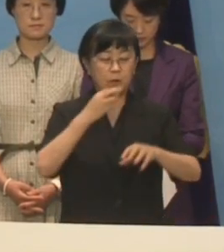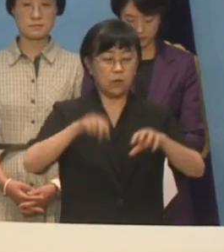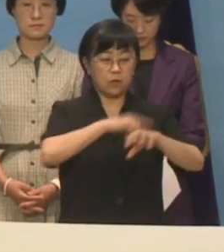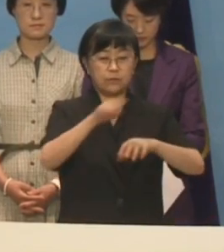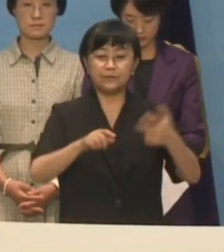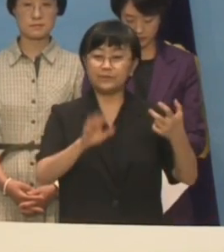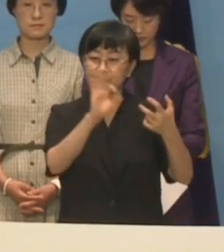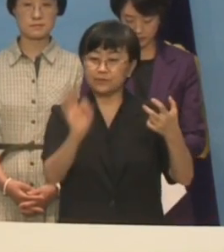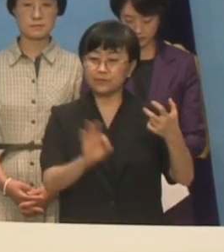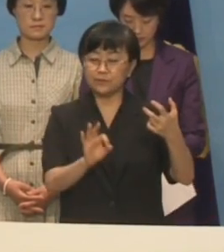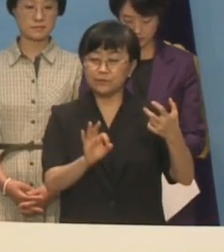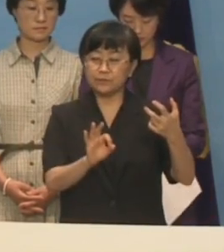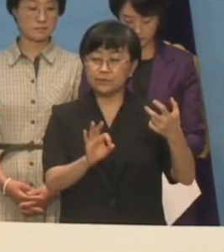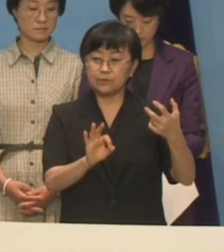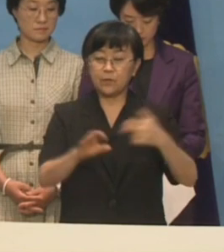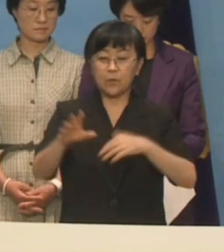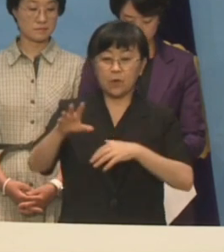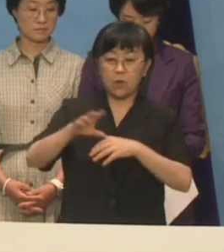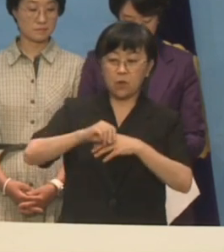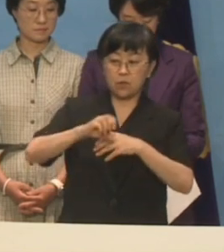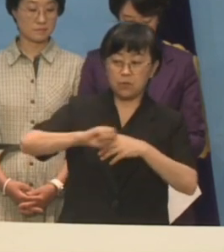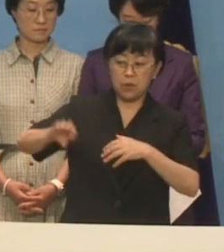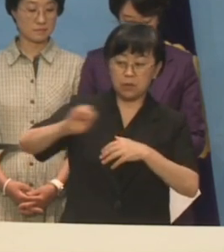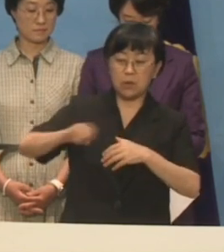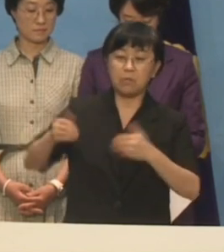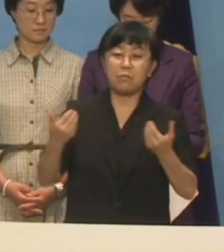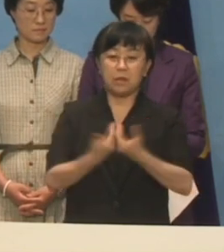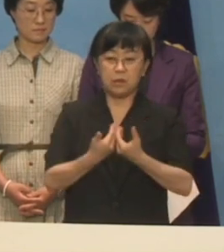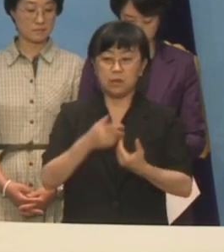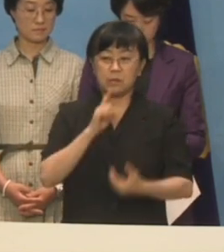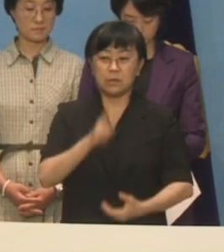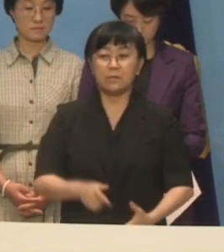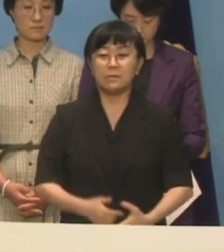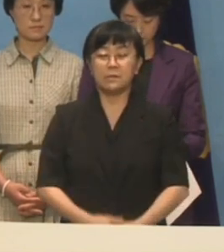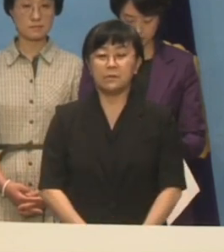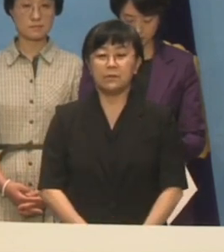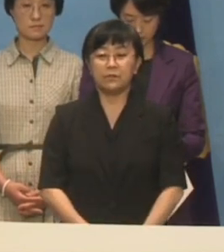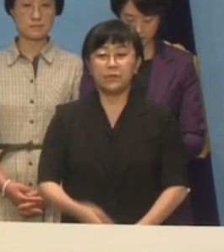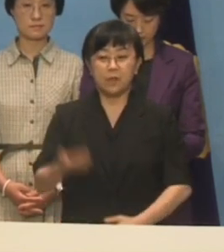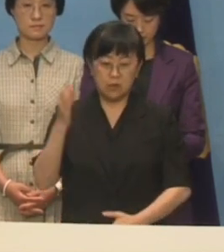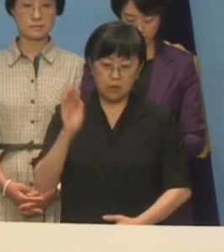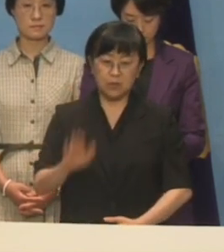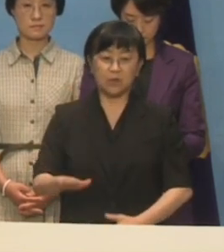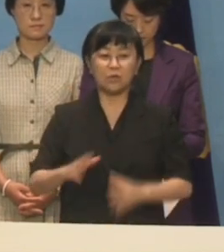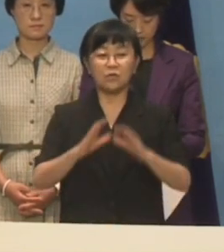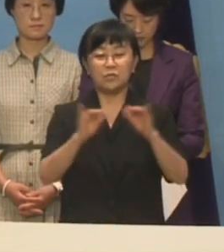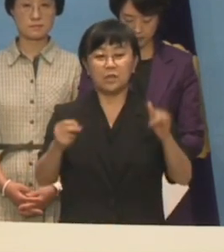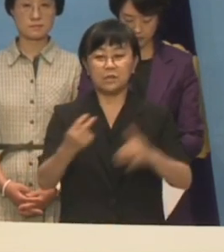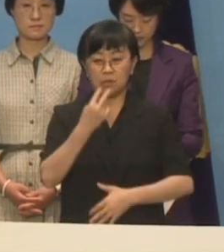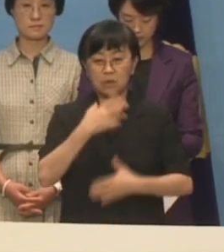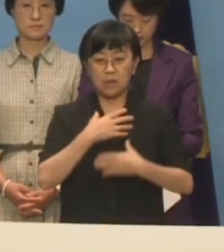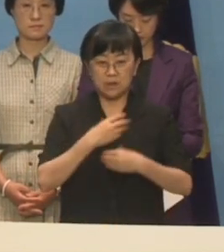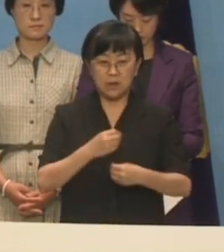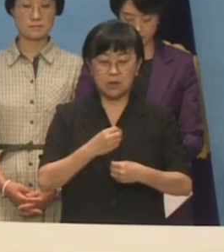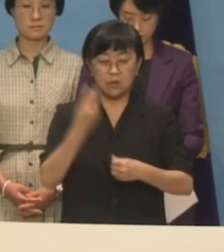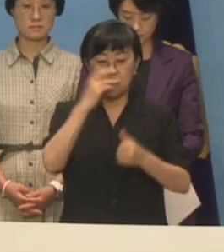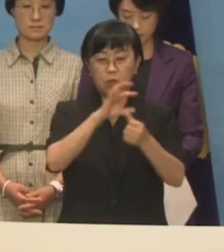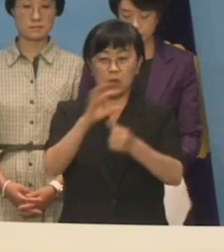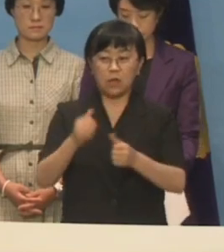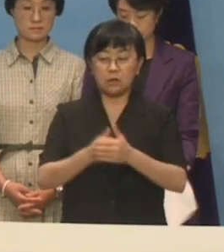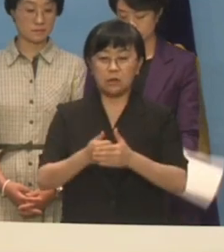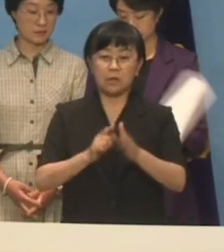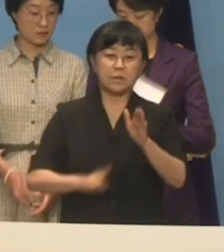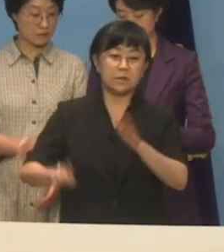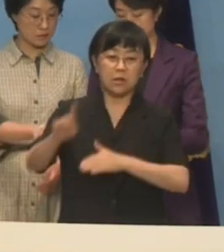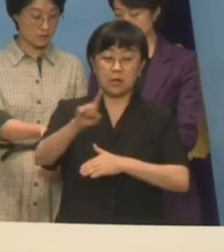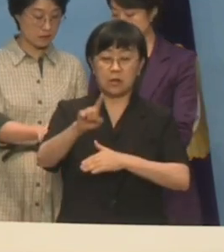주민 70%가 오염수 해양 투기에 반대한다고 답했습니다. 그럼에도 불구하고 국민의 생명과 안전을 지키는데